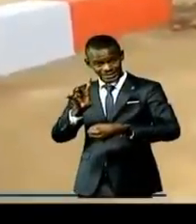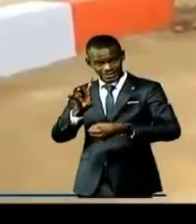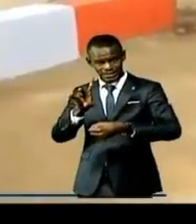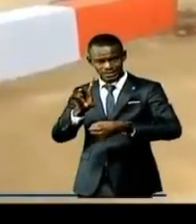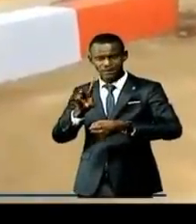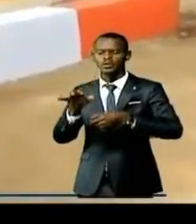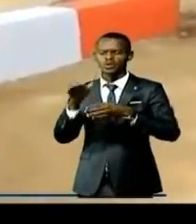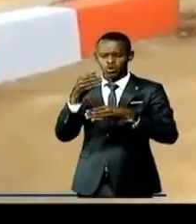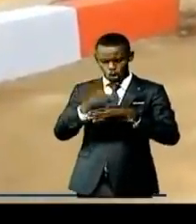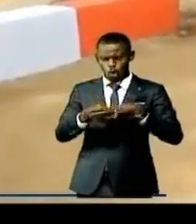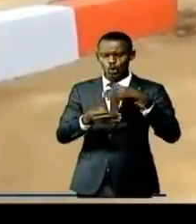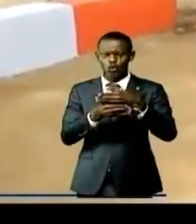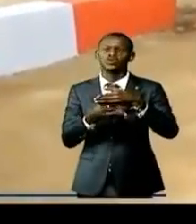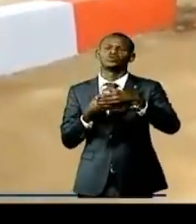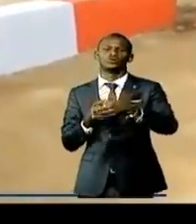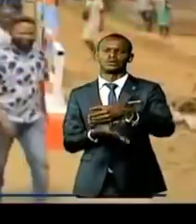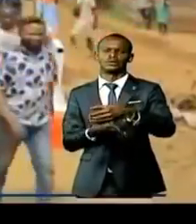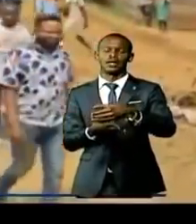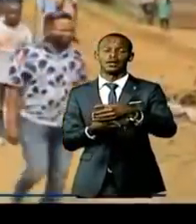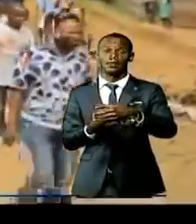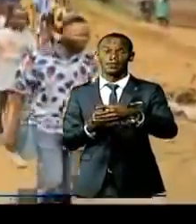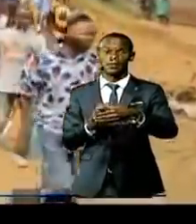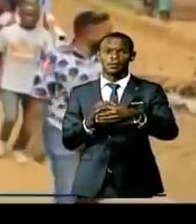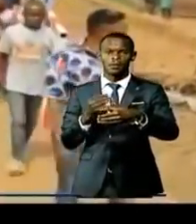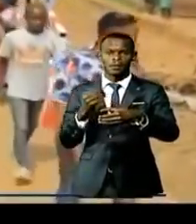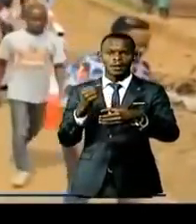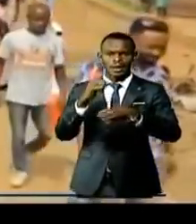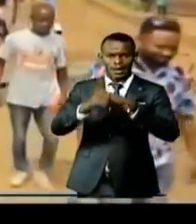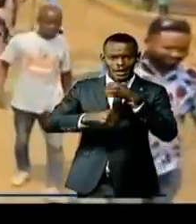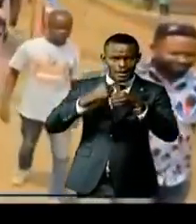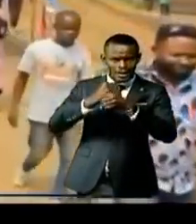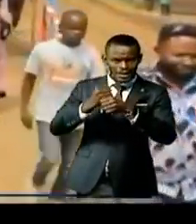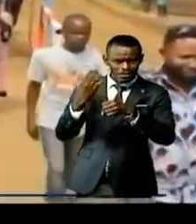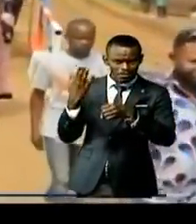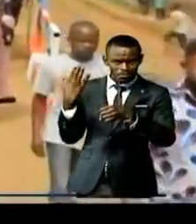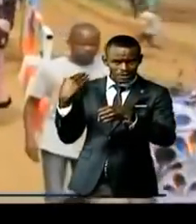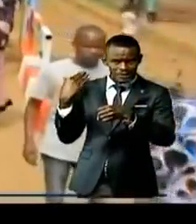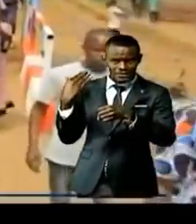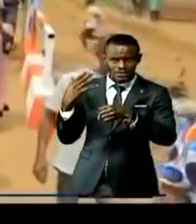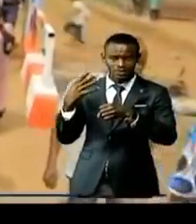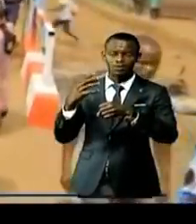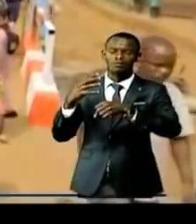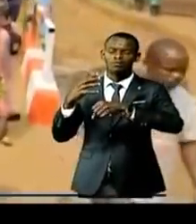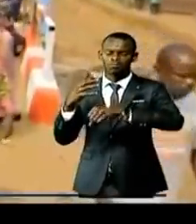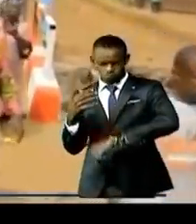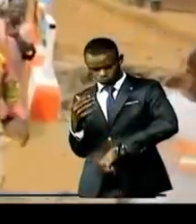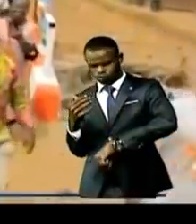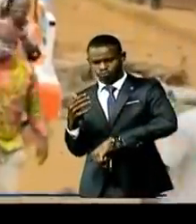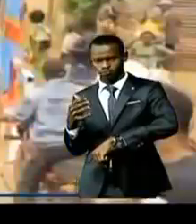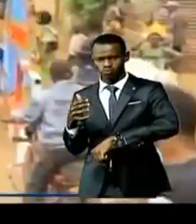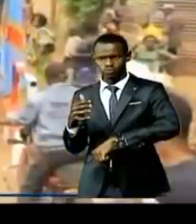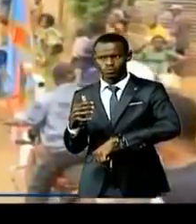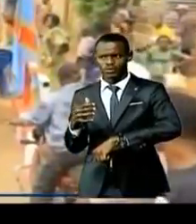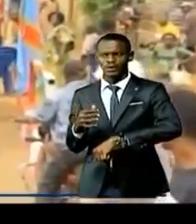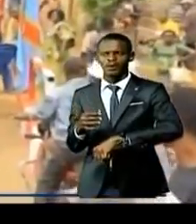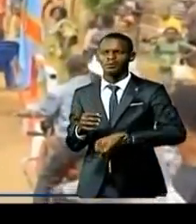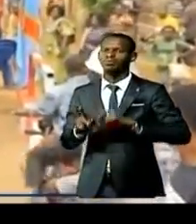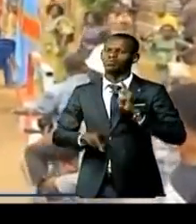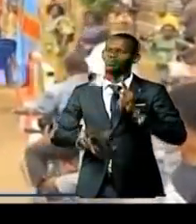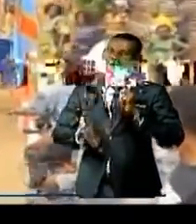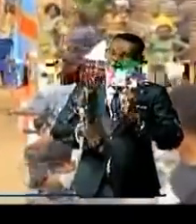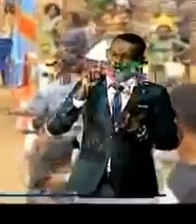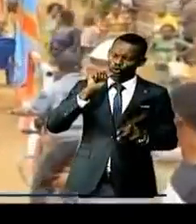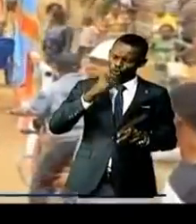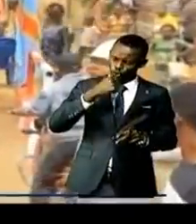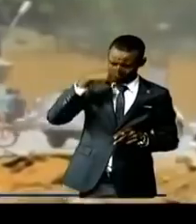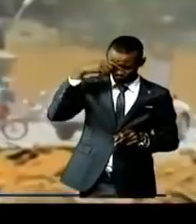s'était effondré, obligeant ainsi la population à parcourir des longues distances pour atteindre ses destinations. À ces jours, d'autres